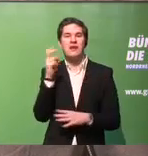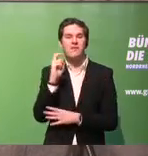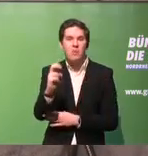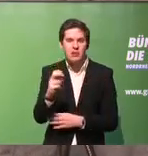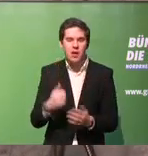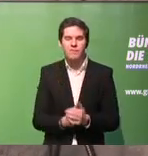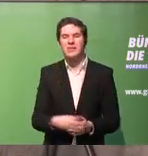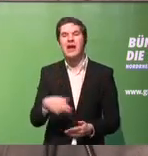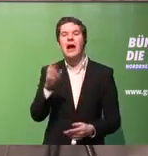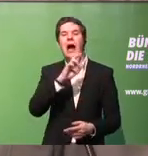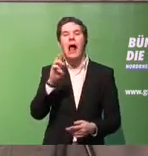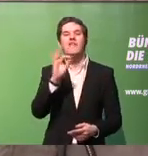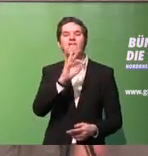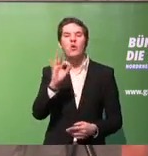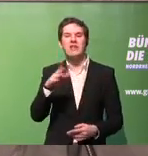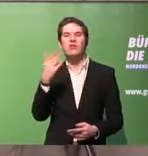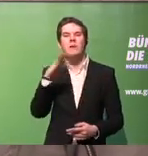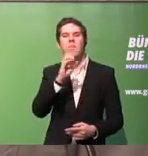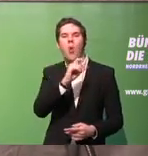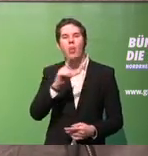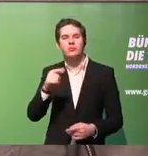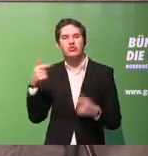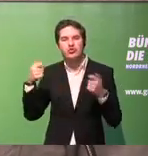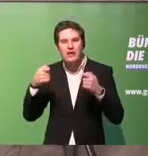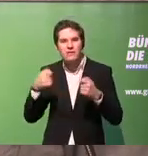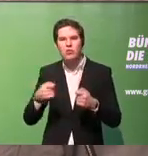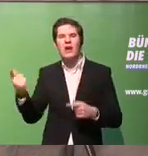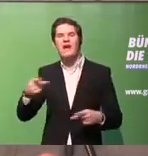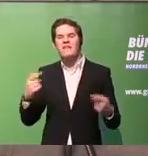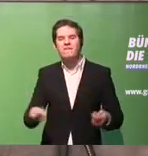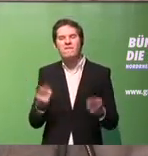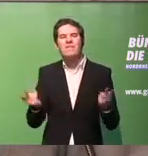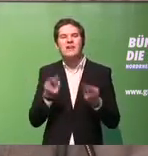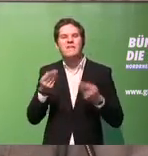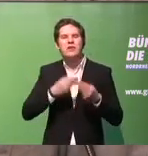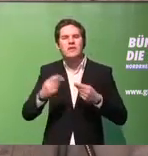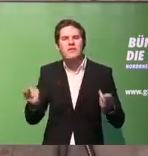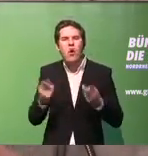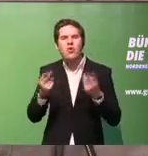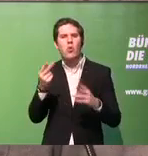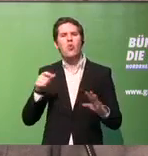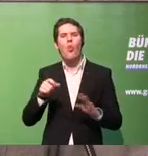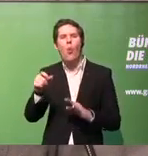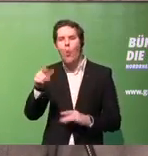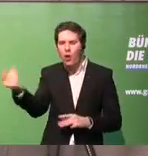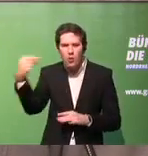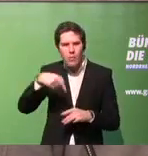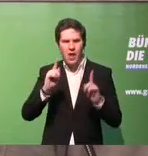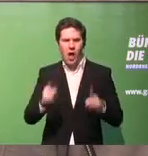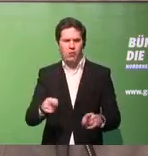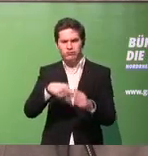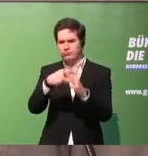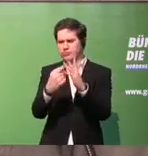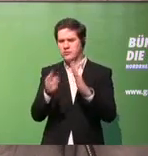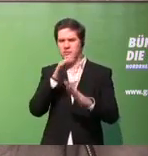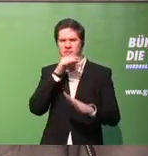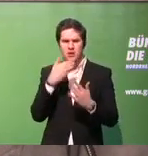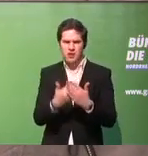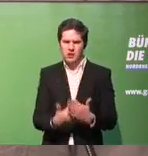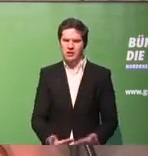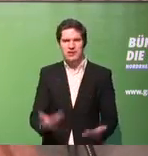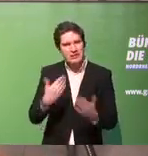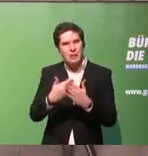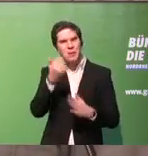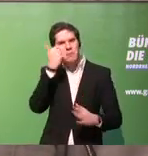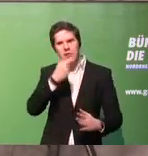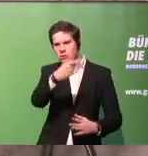Ralf Füchs von der Böll-Stiftung, wir haben die Wirtschaftsförderung Ruhr eingeladen und so weiter. Und wir bitten einfach darum, dass ihr zahlreich kommt, damit